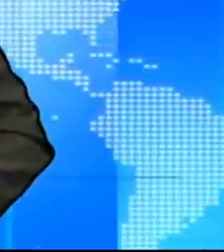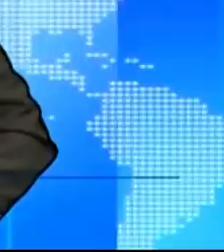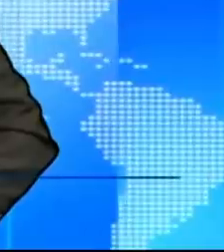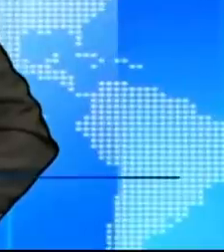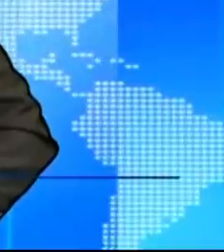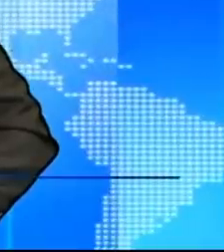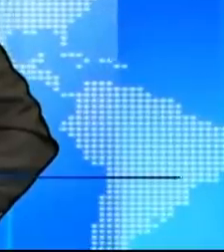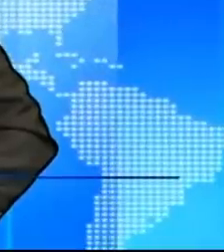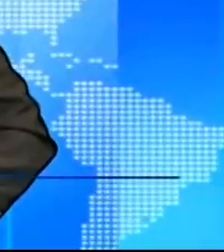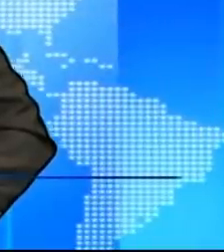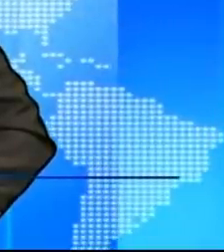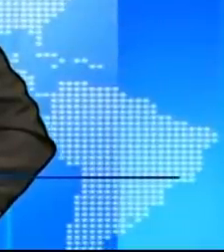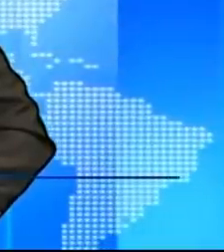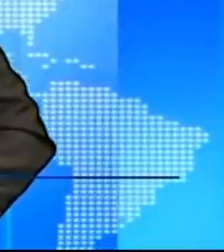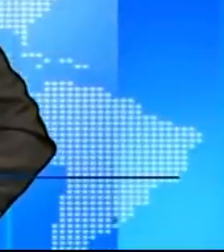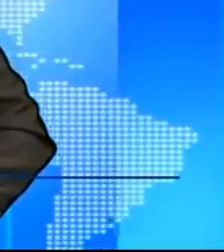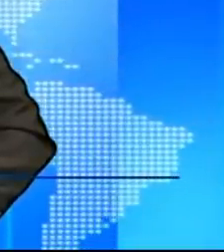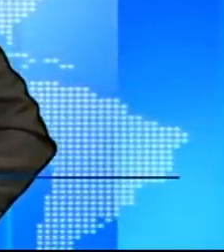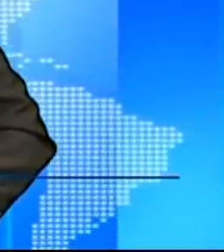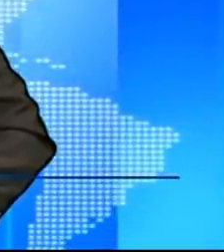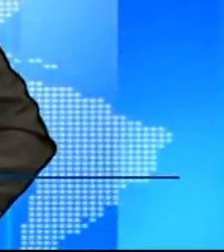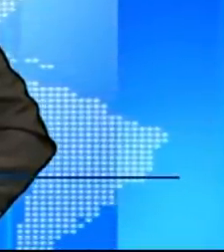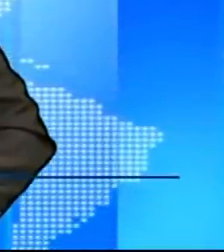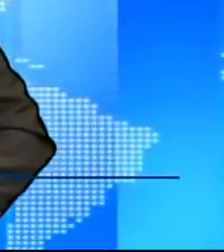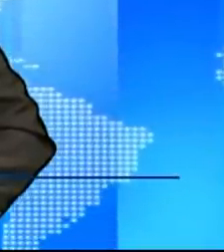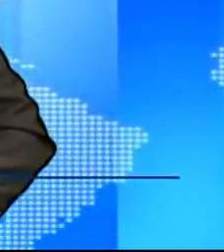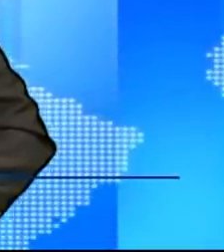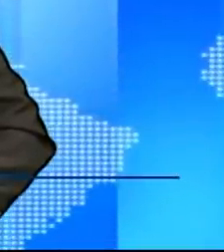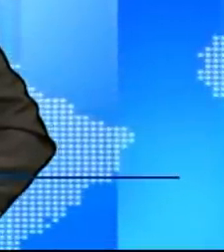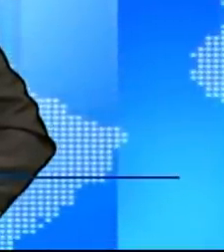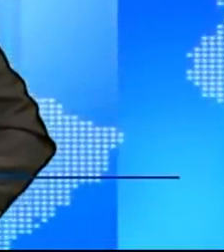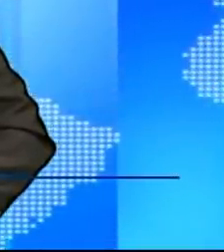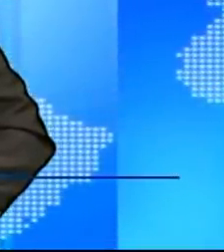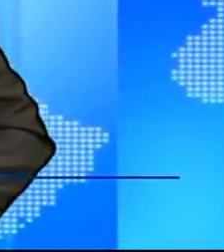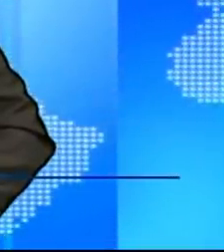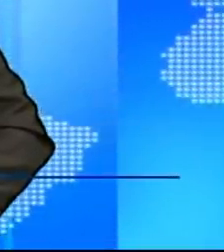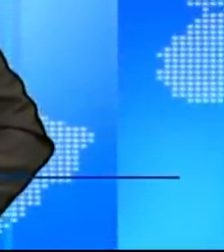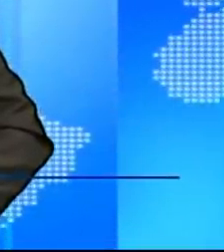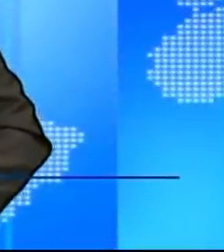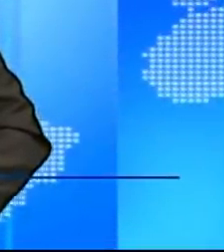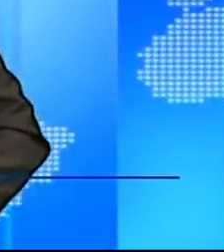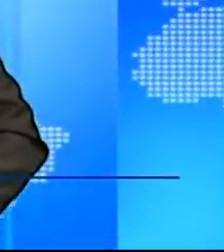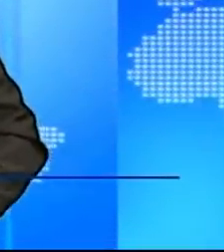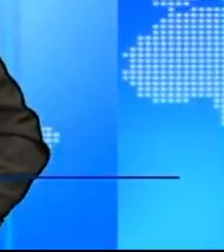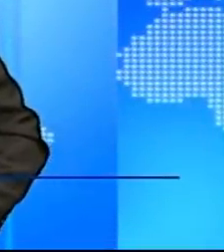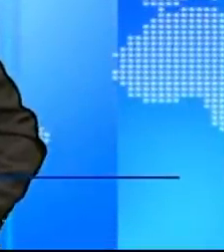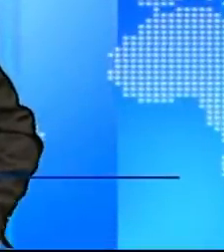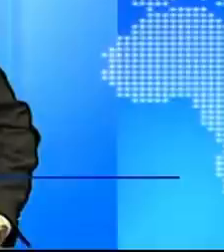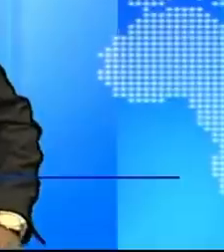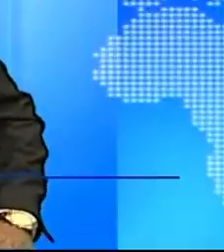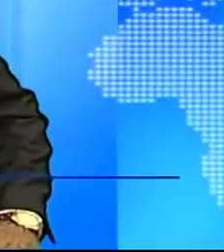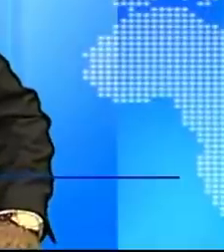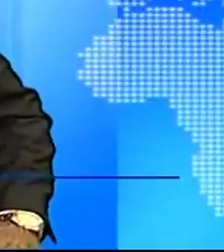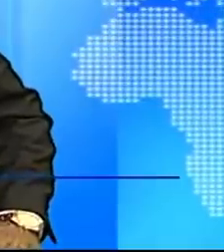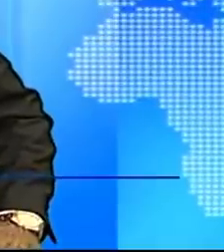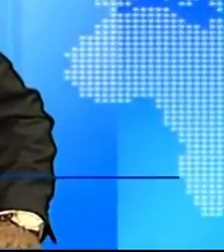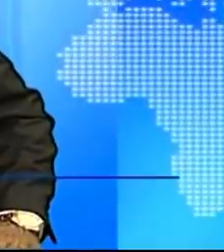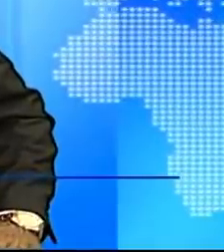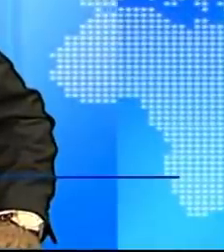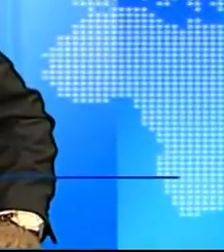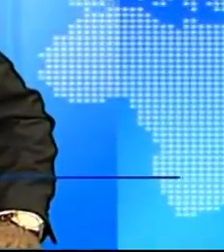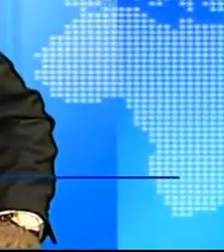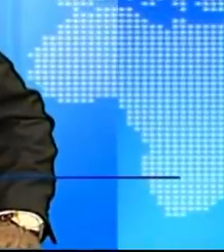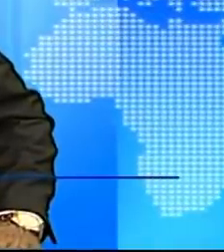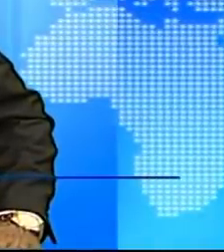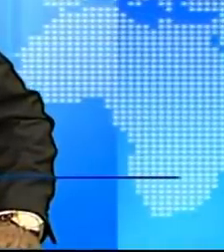Nouvelle édition en direct depuis Kinshasa. Bonsoir et soyez les bienvenus si vous nous rejoignez. Dans l'actualité ce soir,